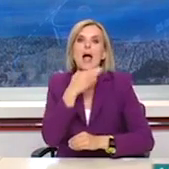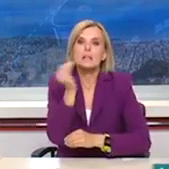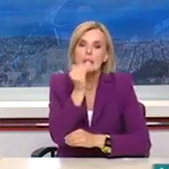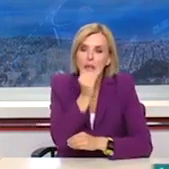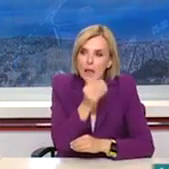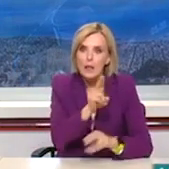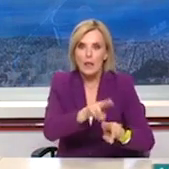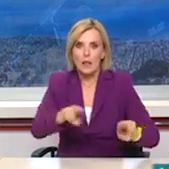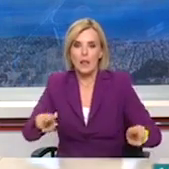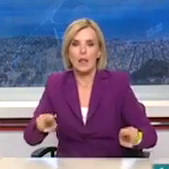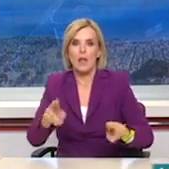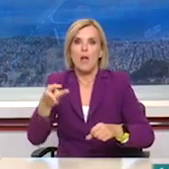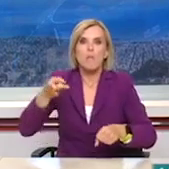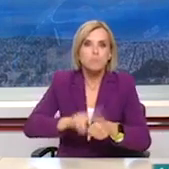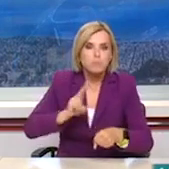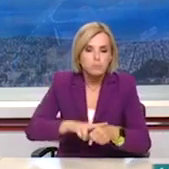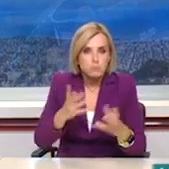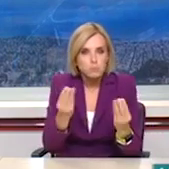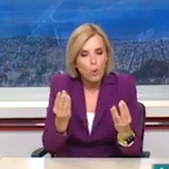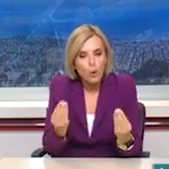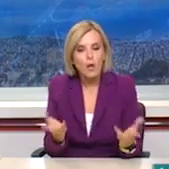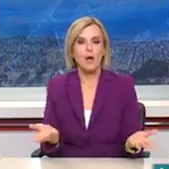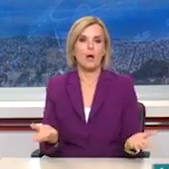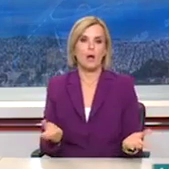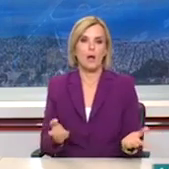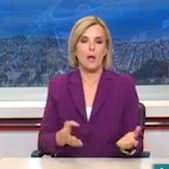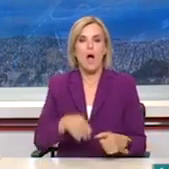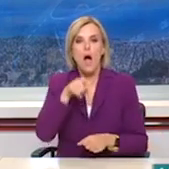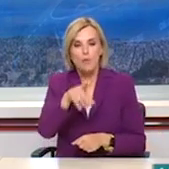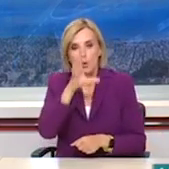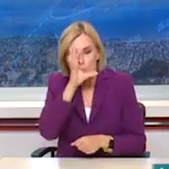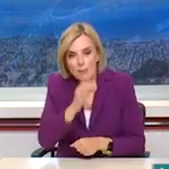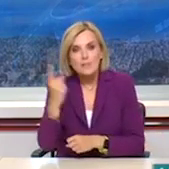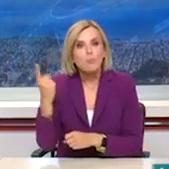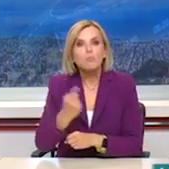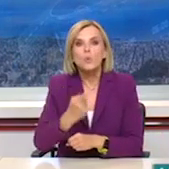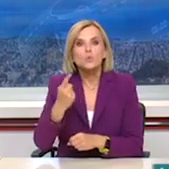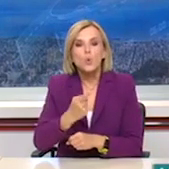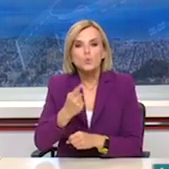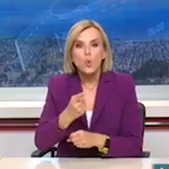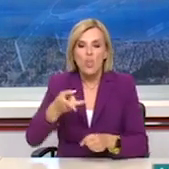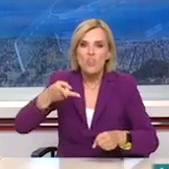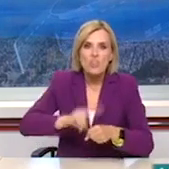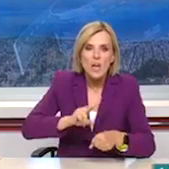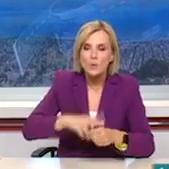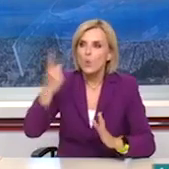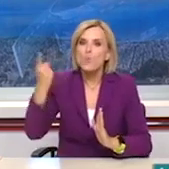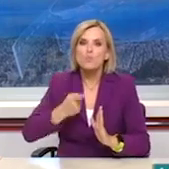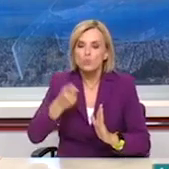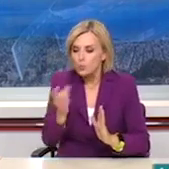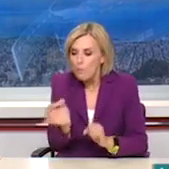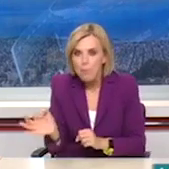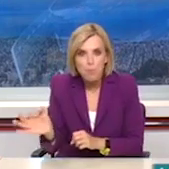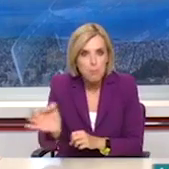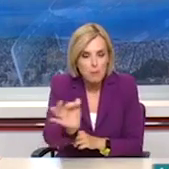θανάτων, δείκτες οποίους χρησιμοποίησαμε και στο παρελθόν, το πραγματικό ρο, το οποίο παρακολουθούμε επί καθημερινής βάσεως αυτή την